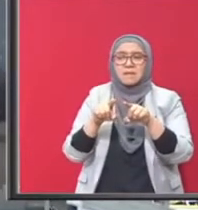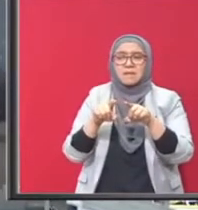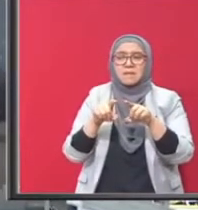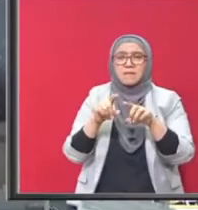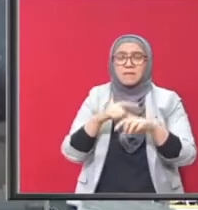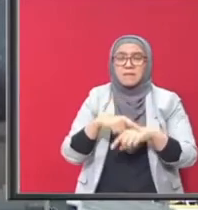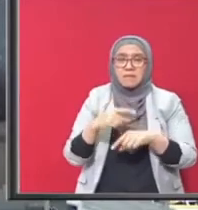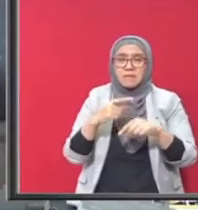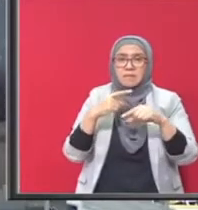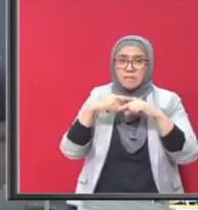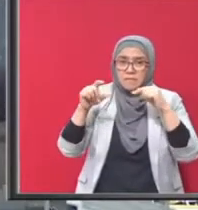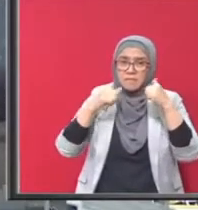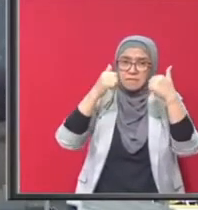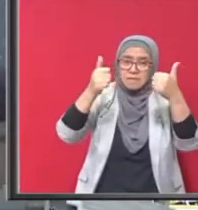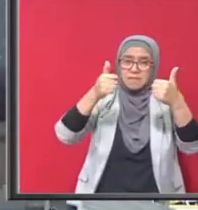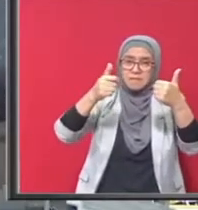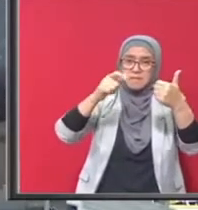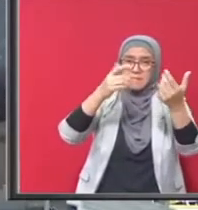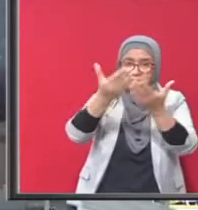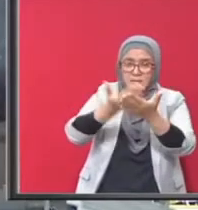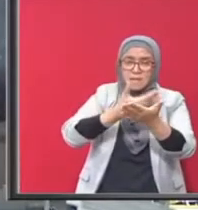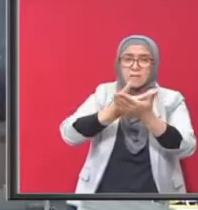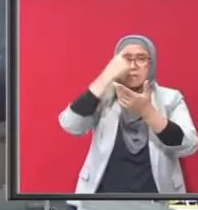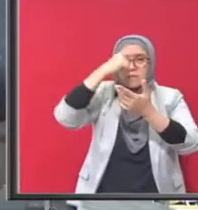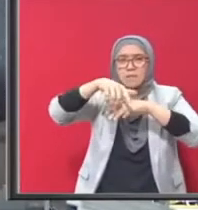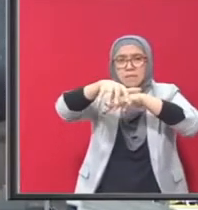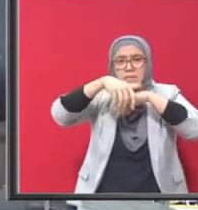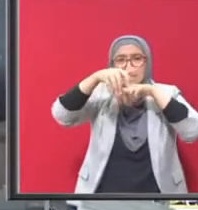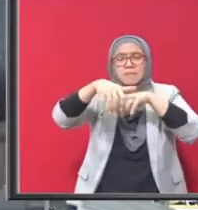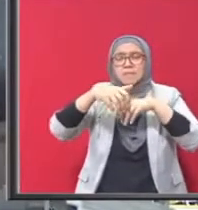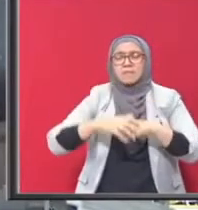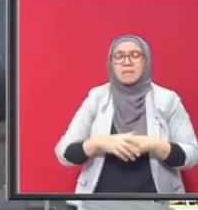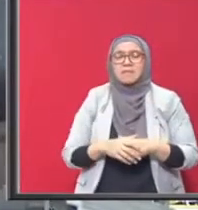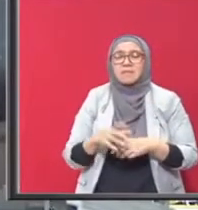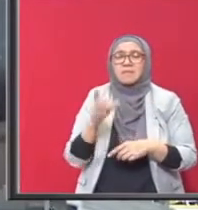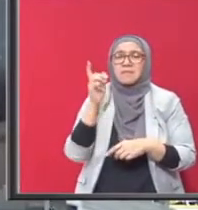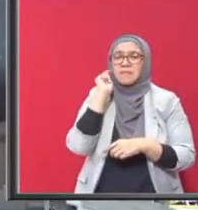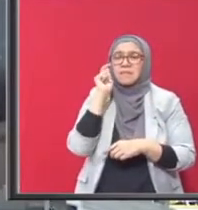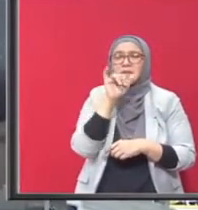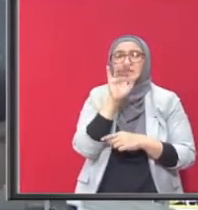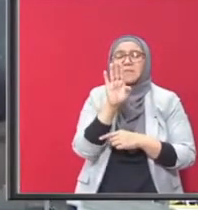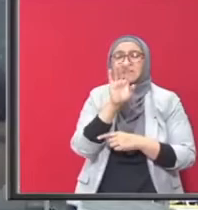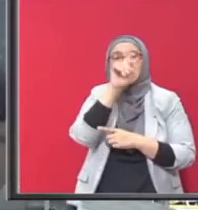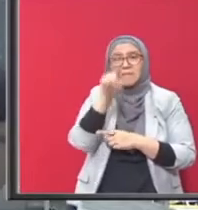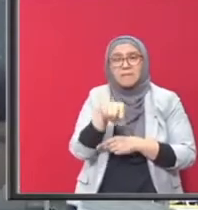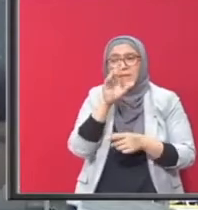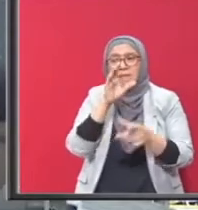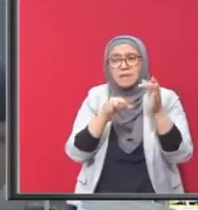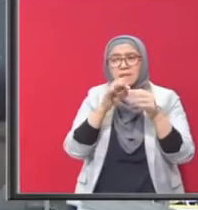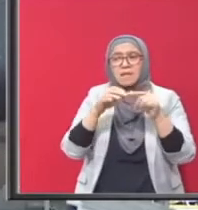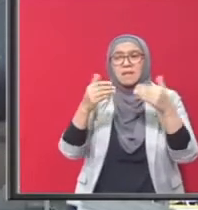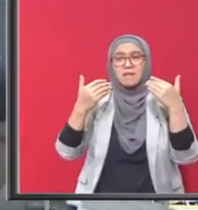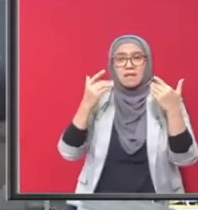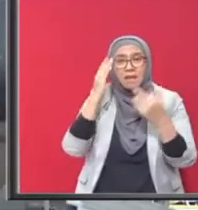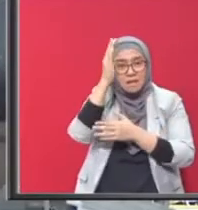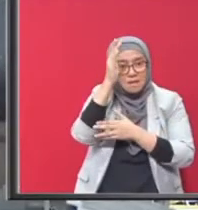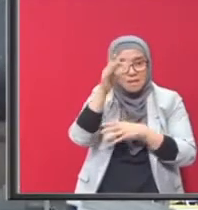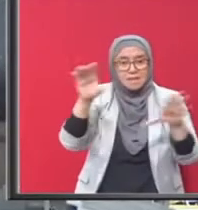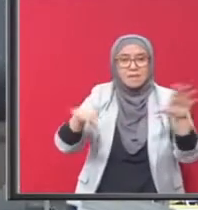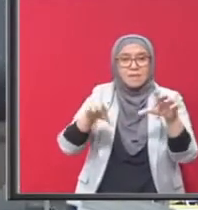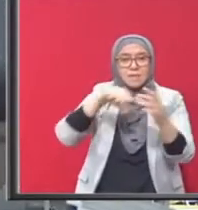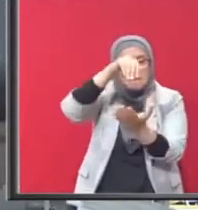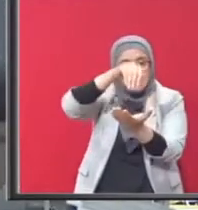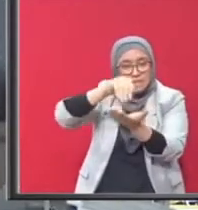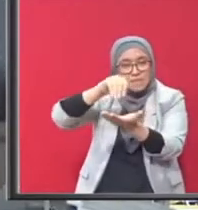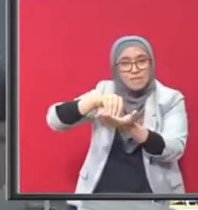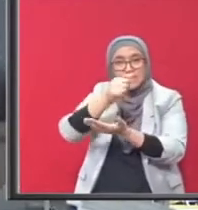dan seterusnya yang memaksanya tadi tentang haddaqah Ayuni akan dilaksanakan pada kawasan-kawasan lain Hai